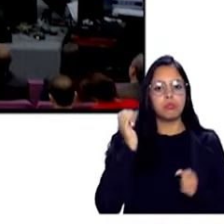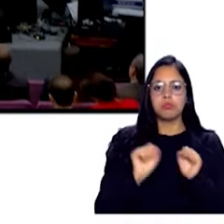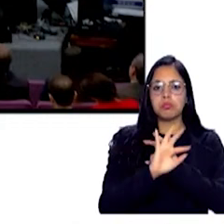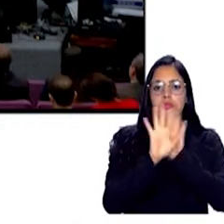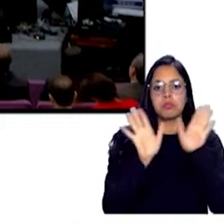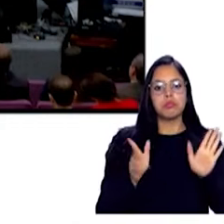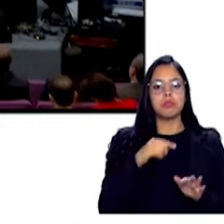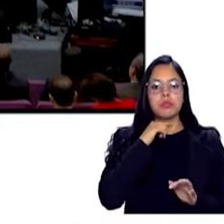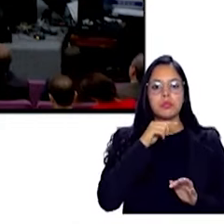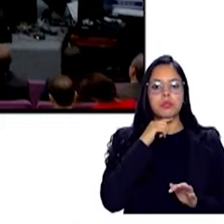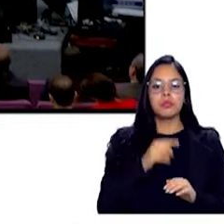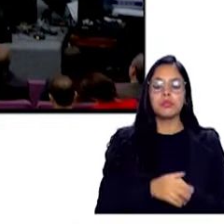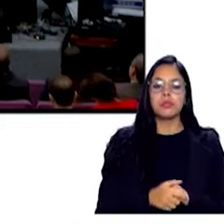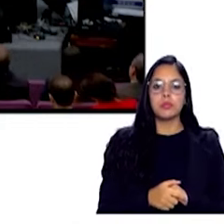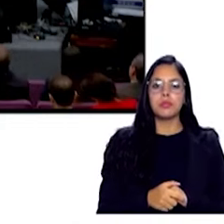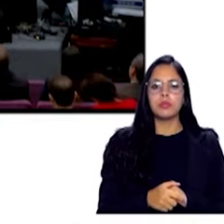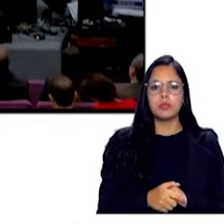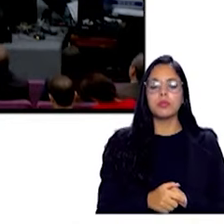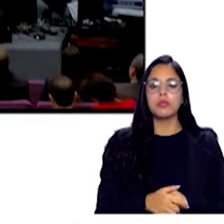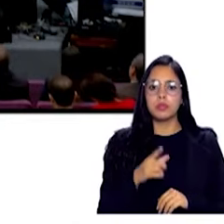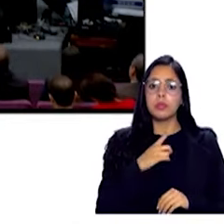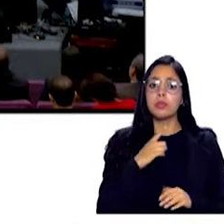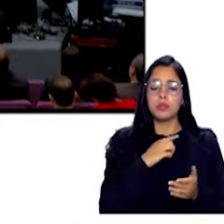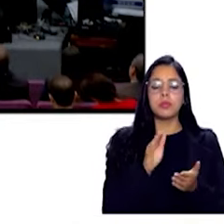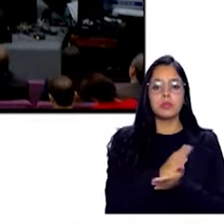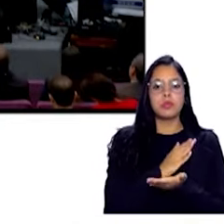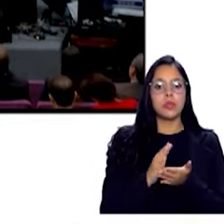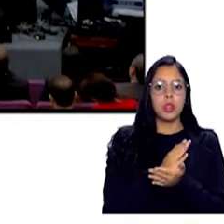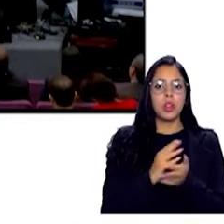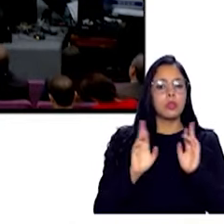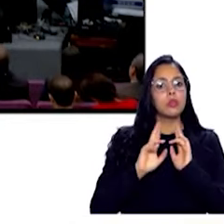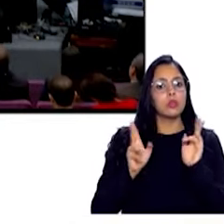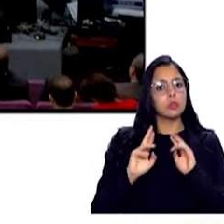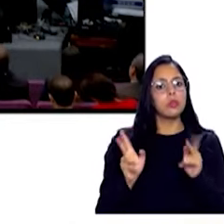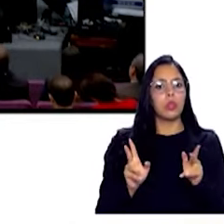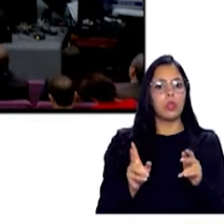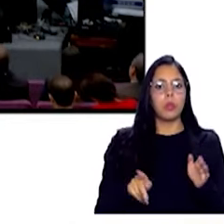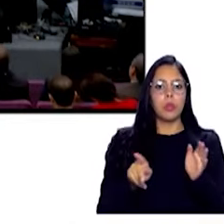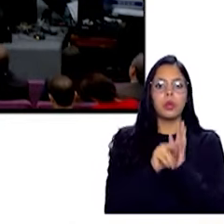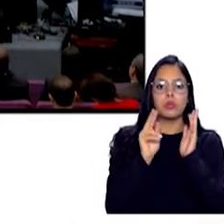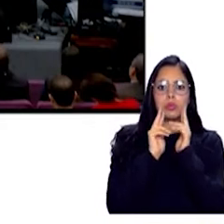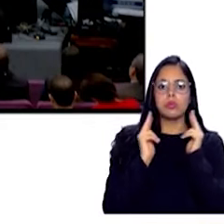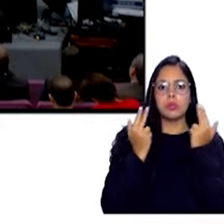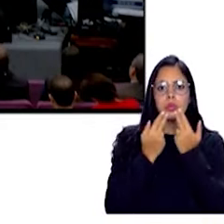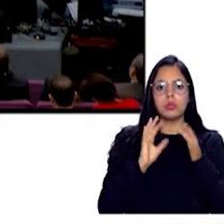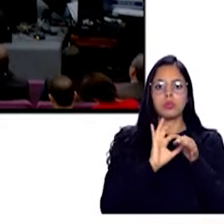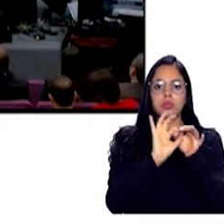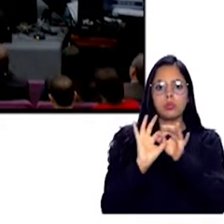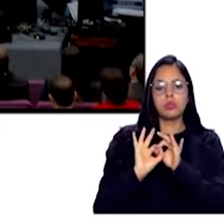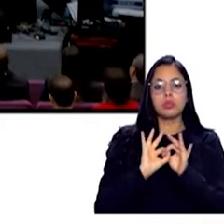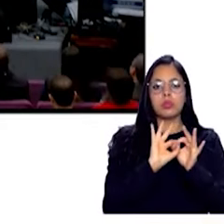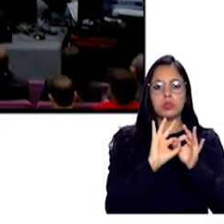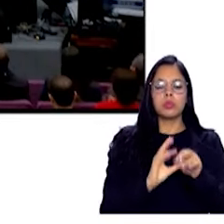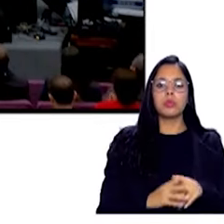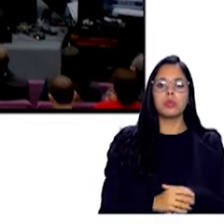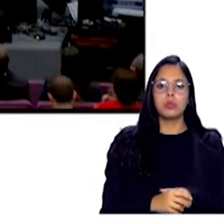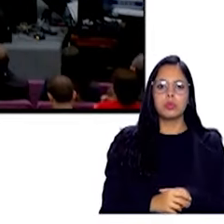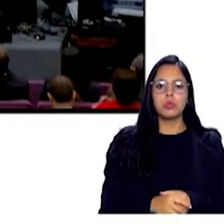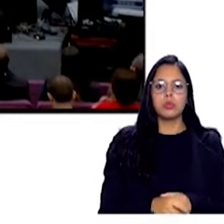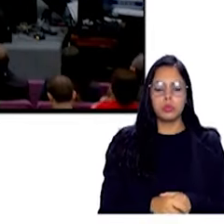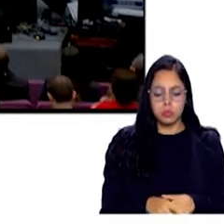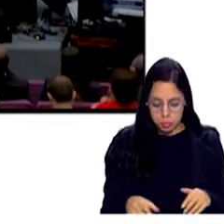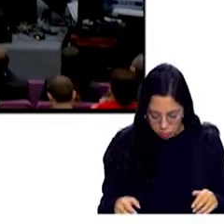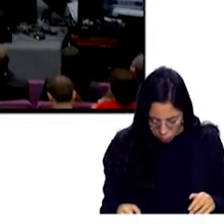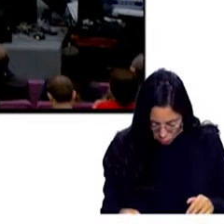decisioni del plenum delle sezioni Unite non solo ma abbiamo contrasti di decisione all'interno di Una singola